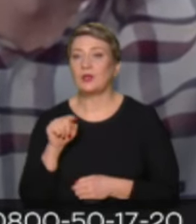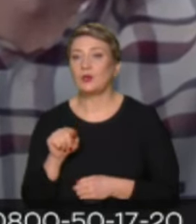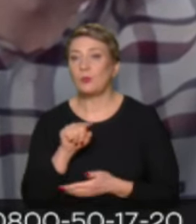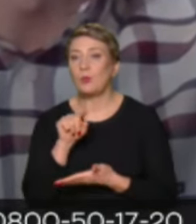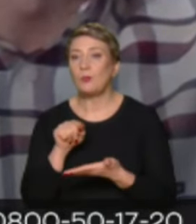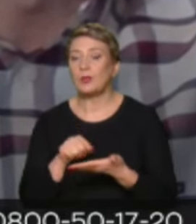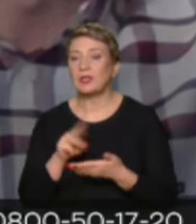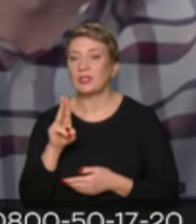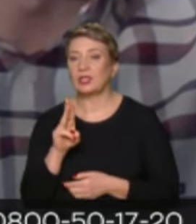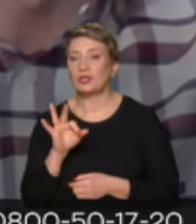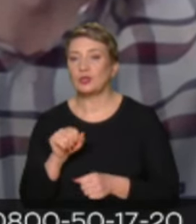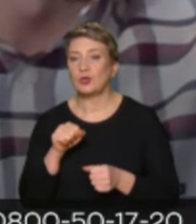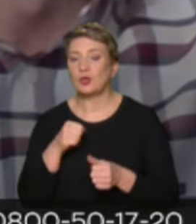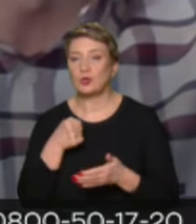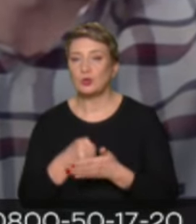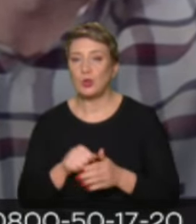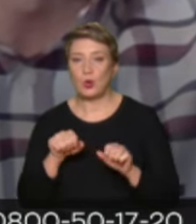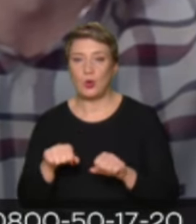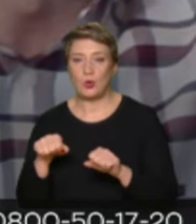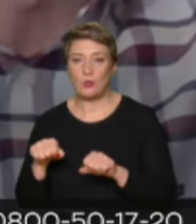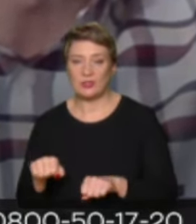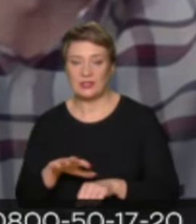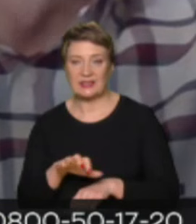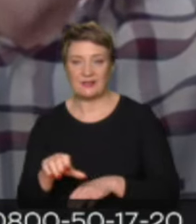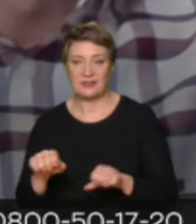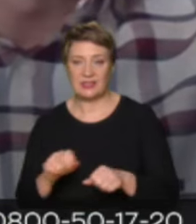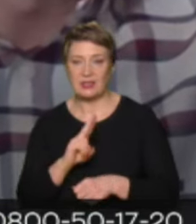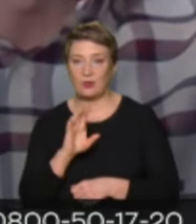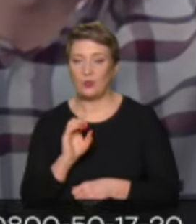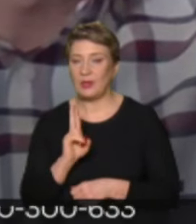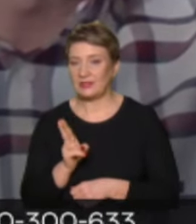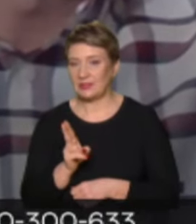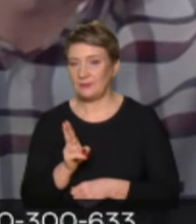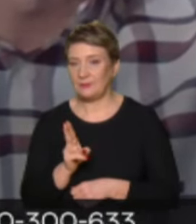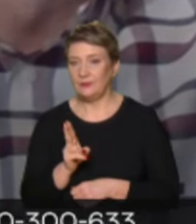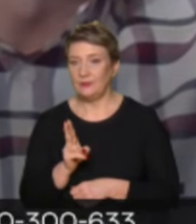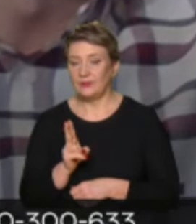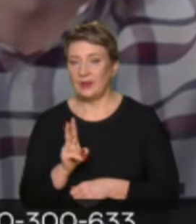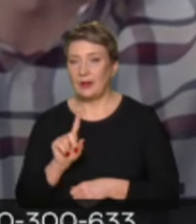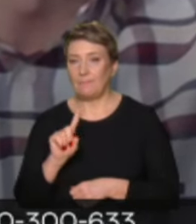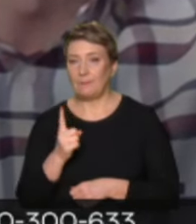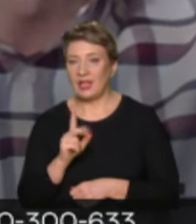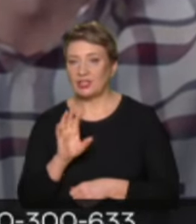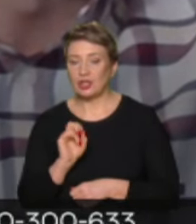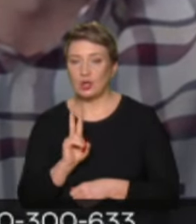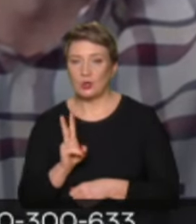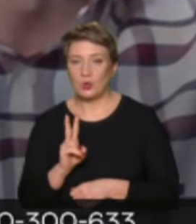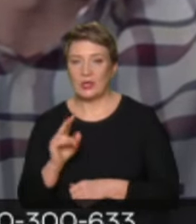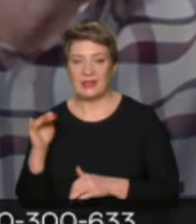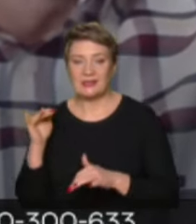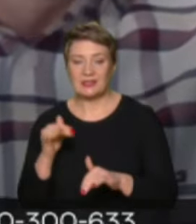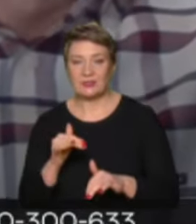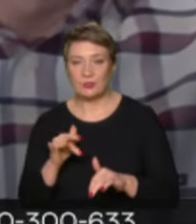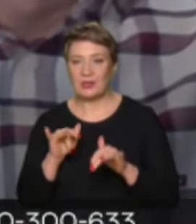щодо можливостей взяття вже Куп'янська, бо Сеньківка – це перший крок до наступальних дій на